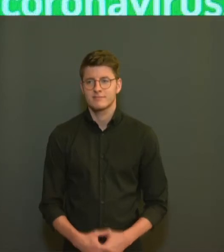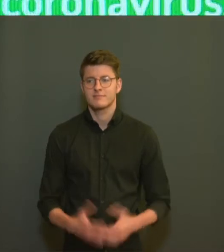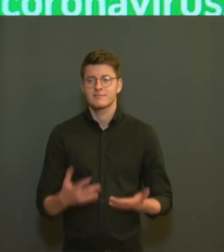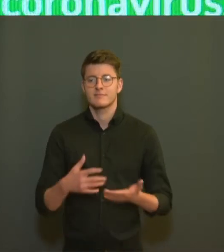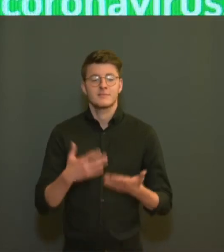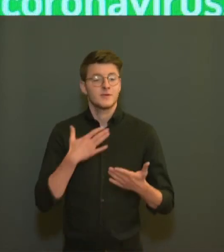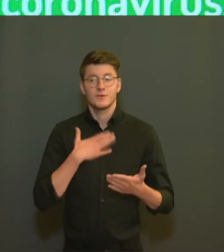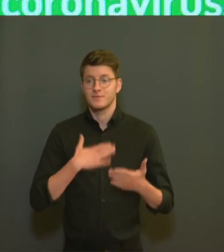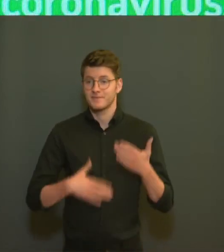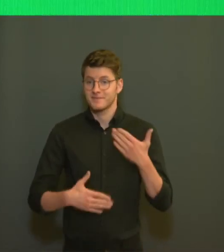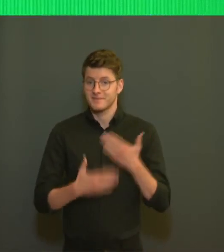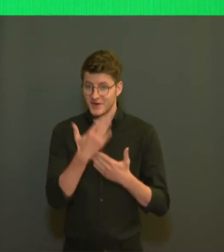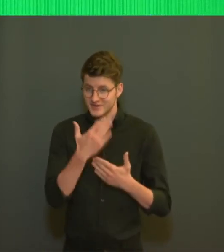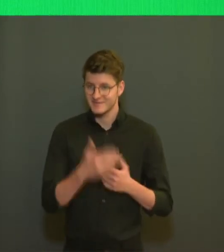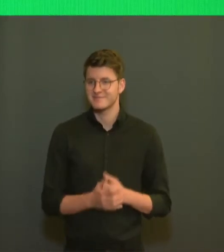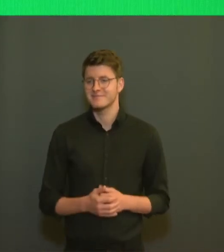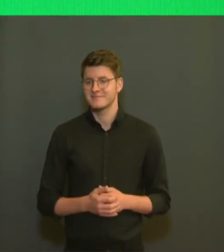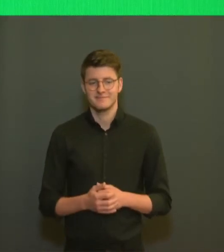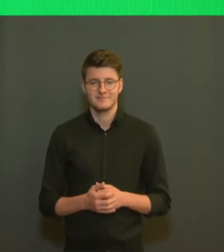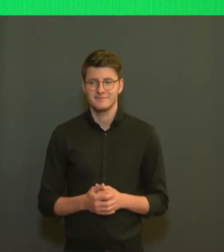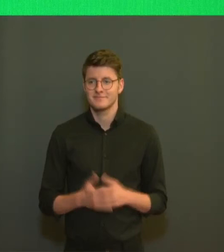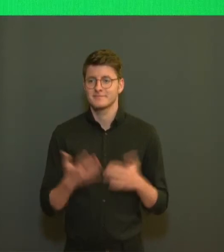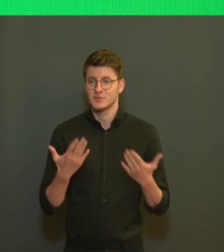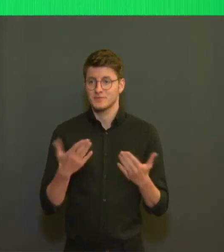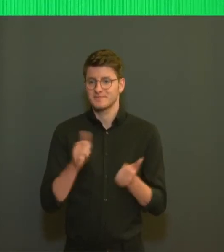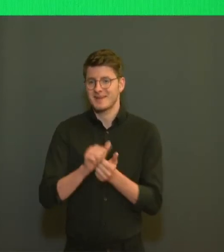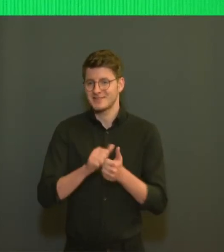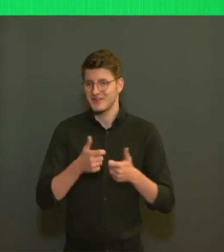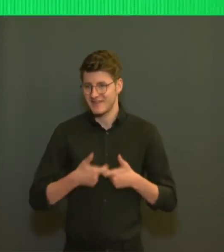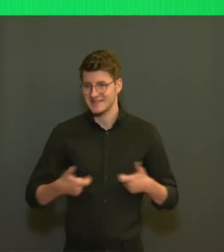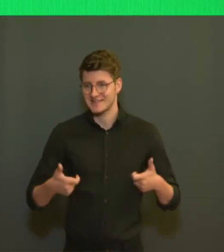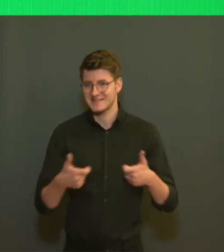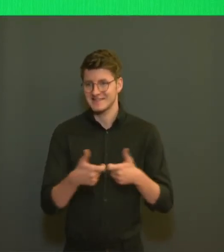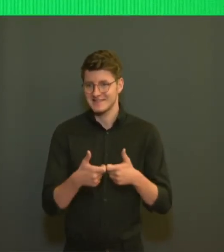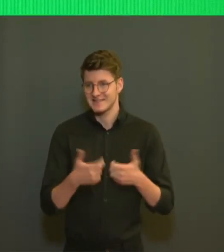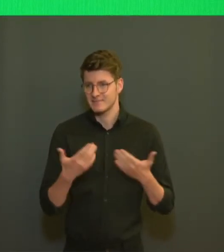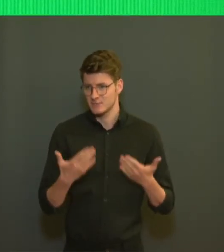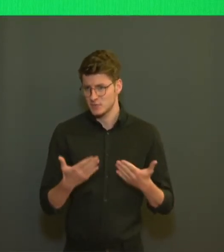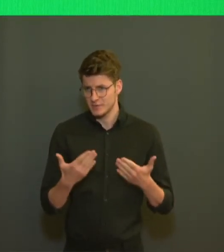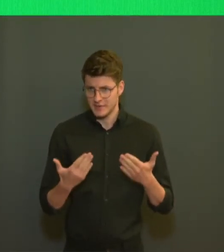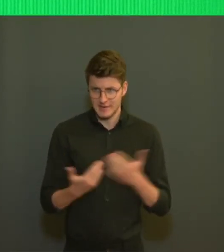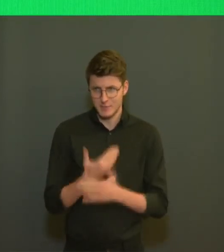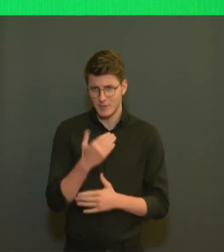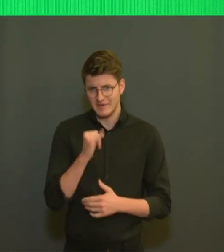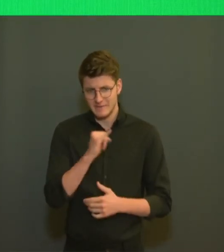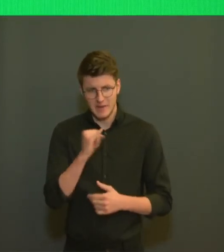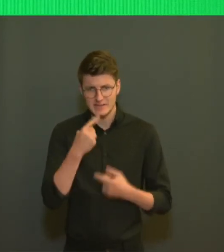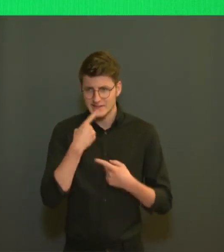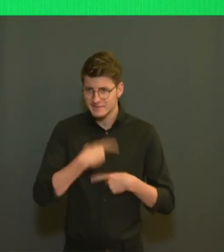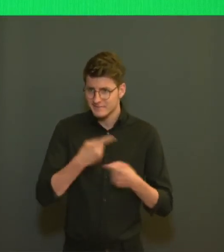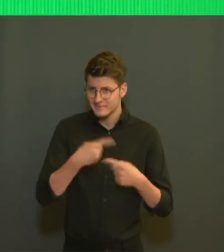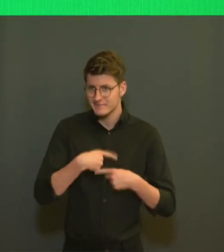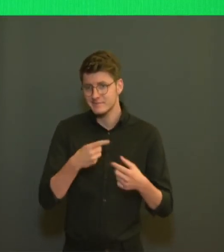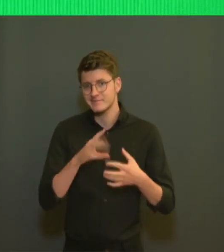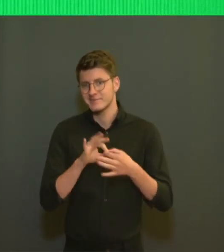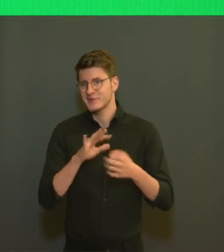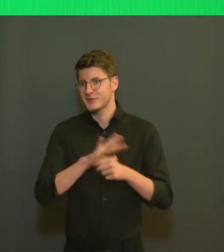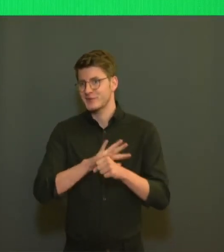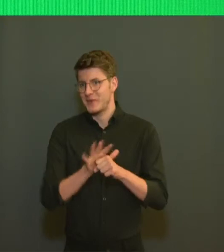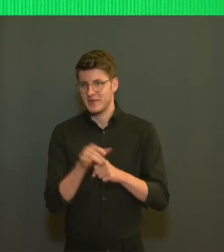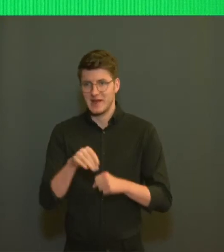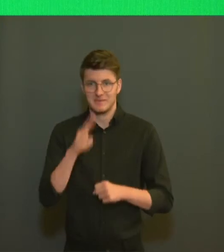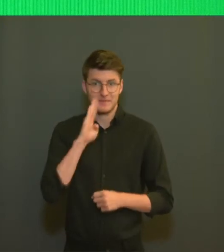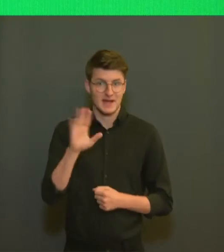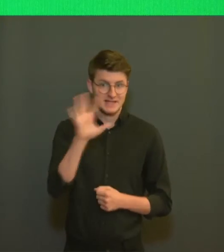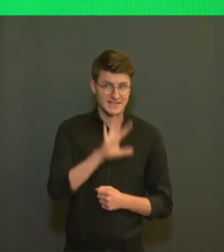Goedemorgen. Op deze persconferentie waar we jullie een stand van zaken geven van COVID-19 in ons land. En daarvoor geef